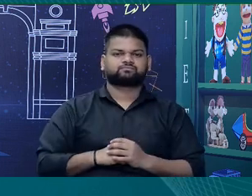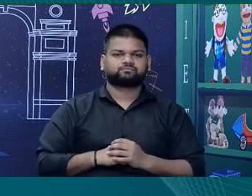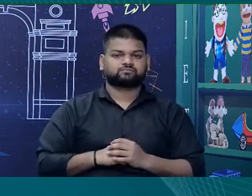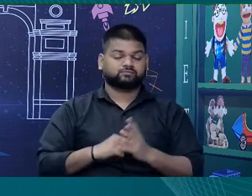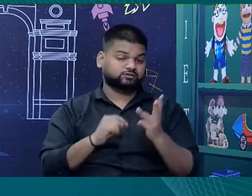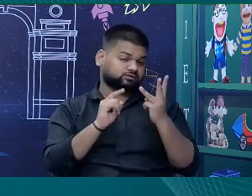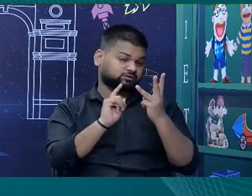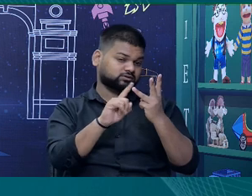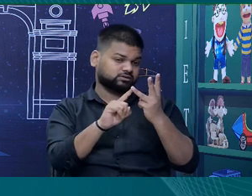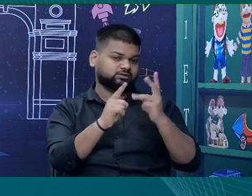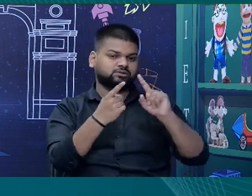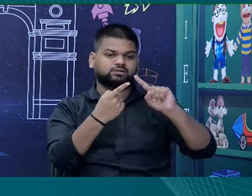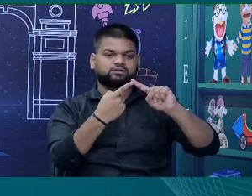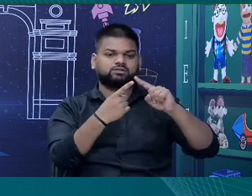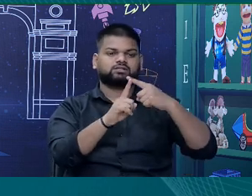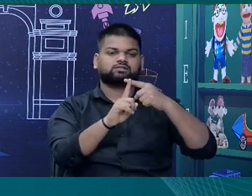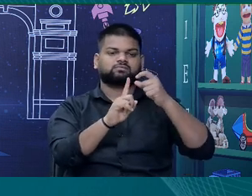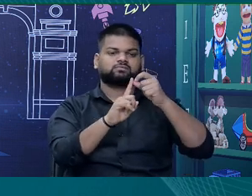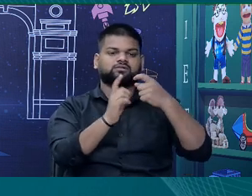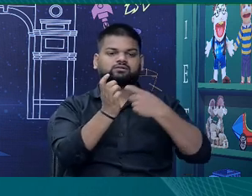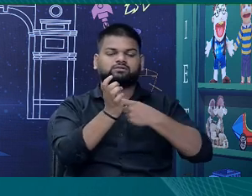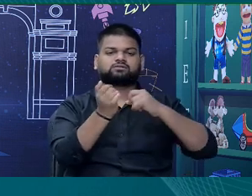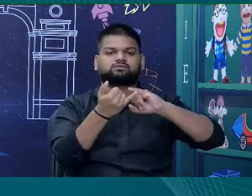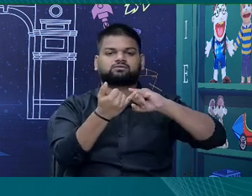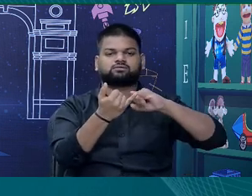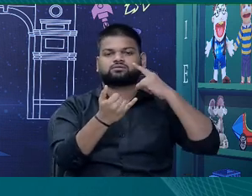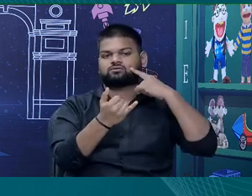और थर्ड की शब्द है आपका एक्सप्रेशन